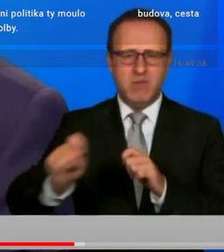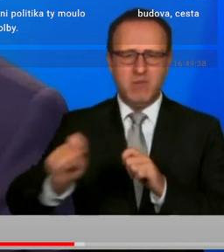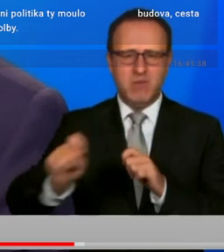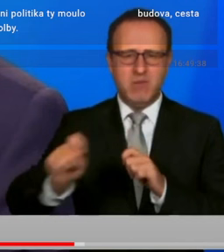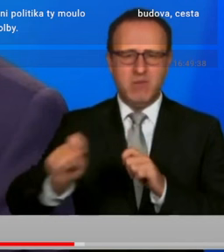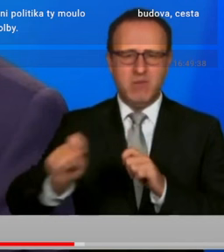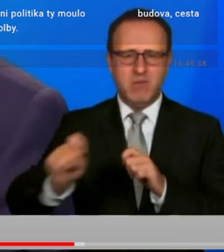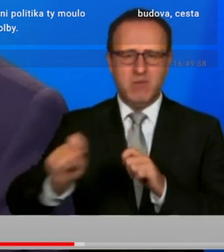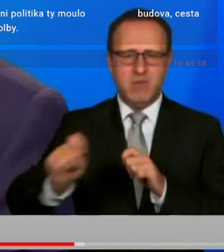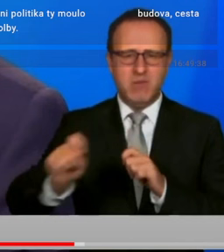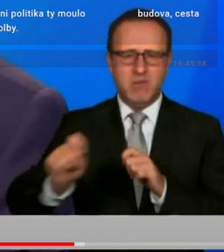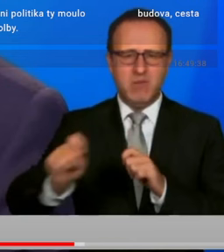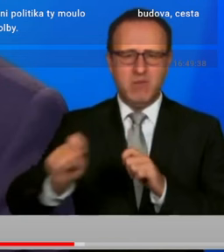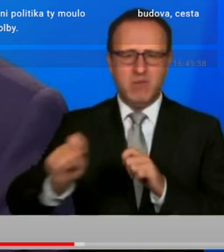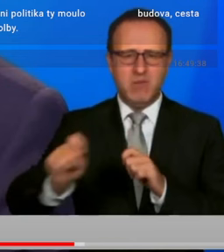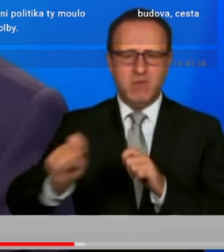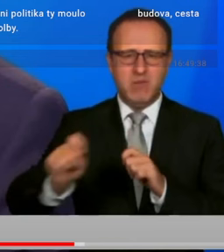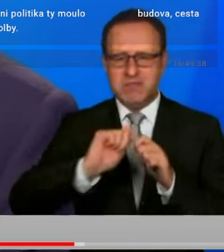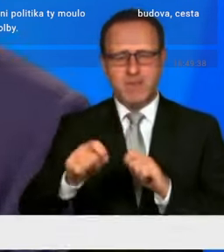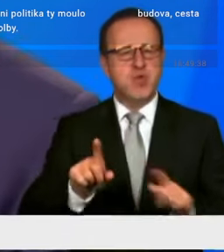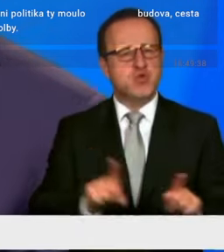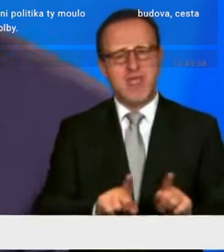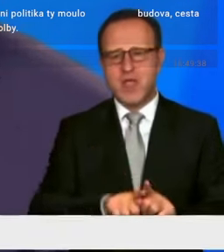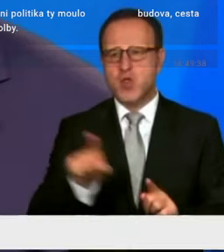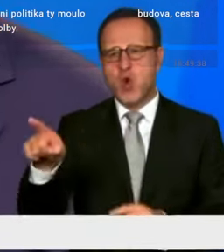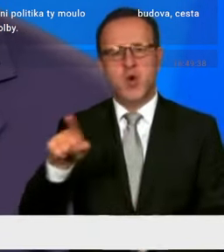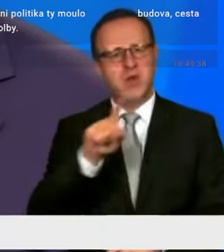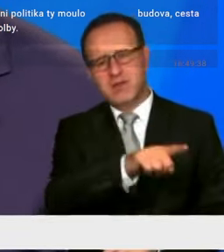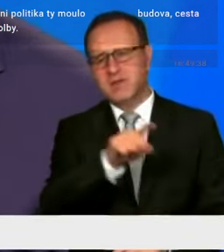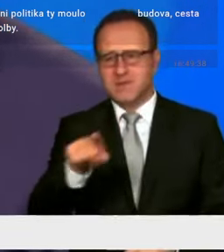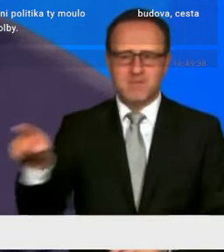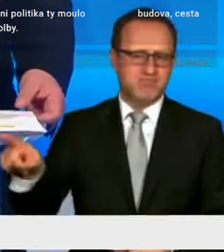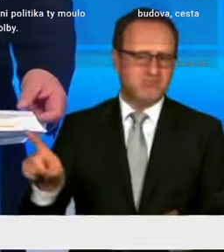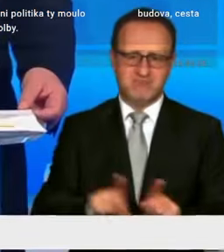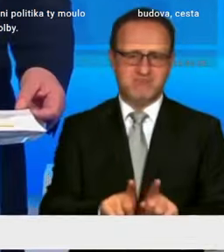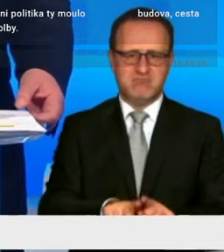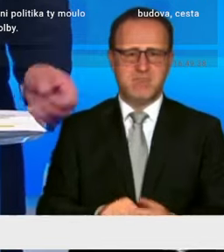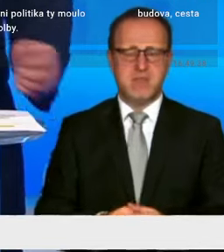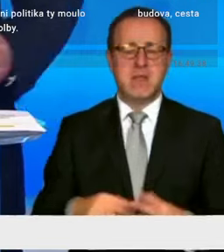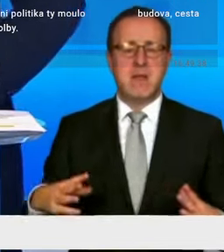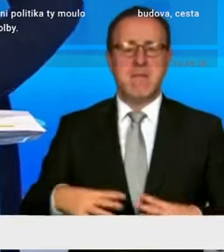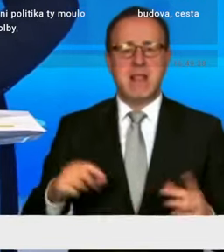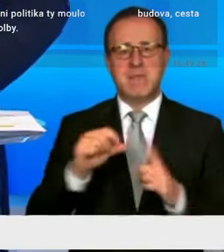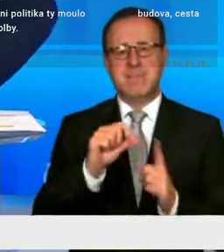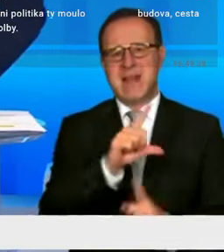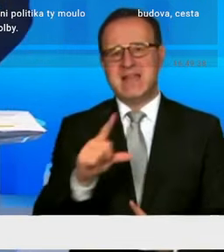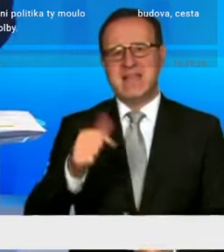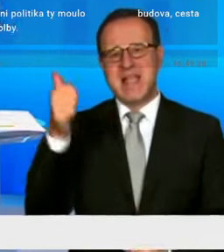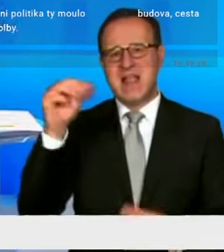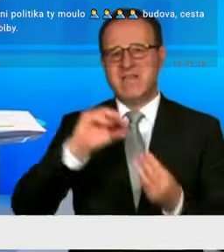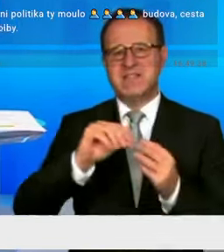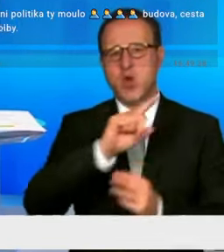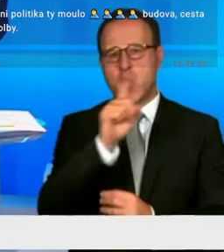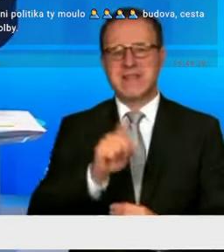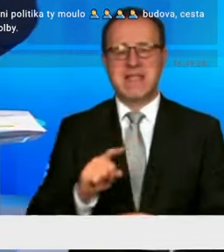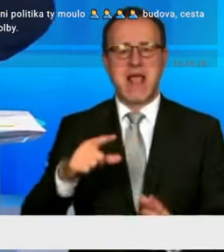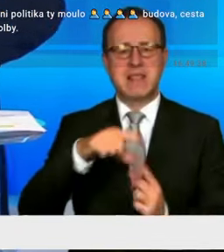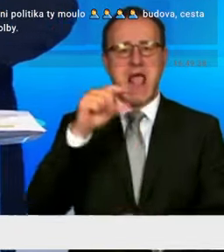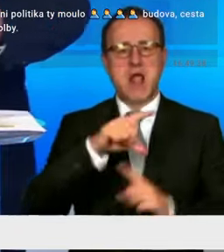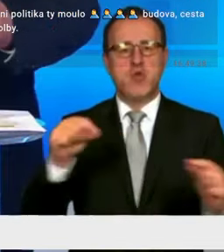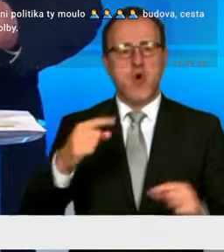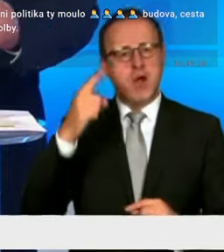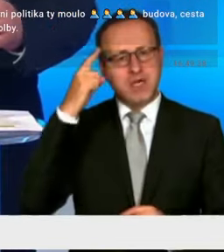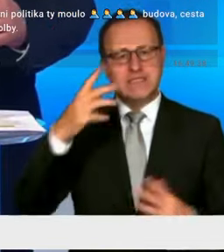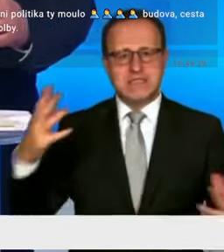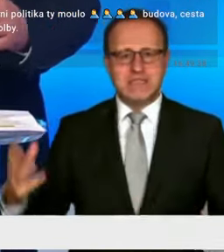tak jednoduché že jo A My to vieme pá Pellegrini ešte jedna vecná otázka na to uvažuje o zriadení 100 miliardového